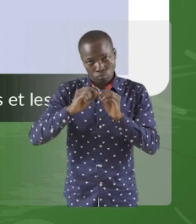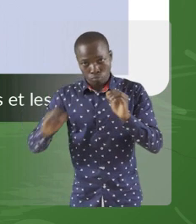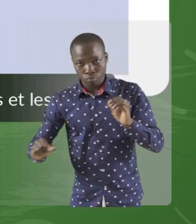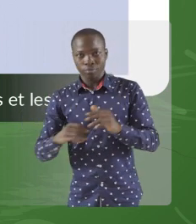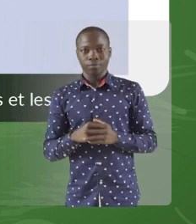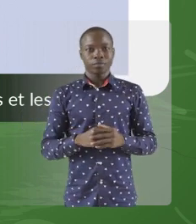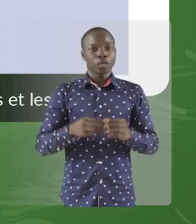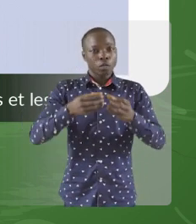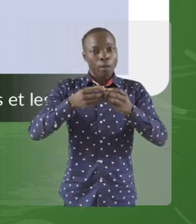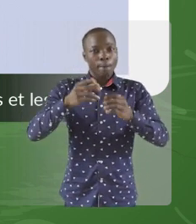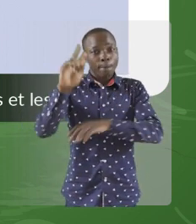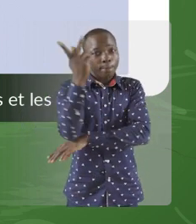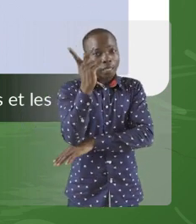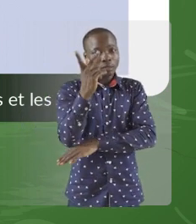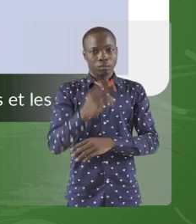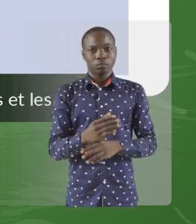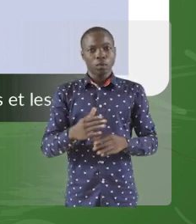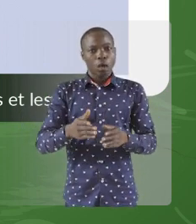Plantes exigeantes en eau.